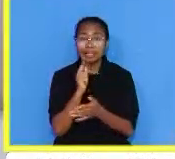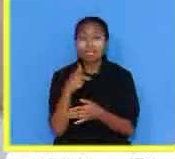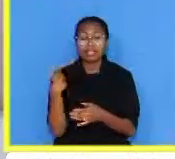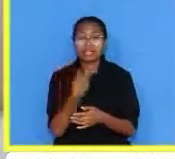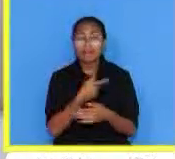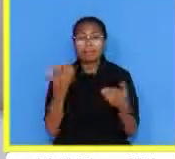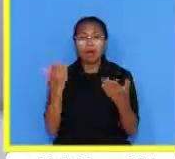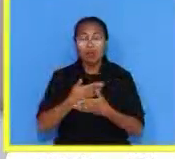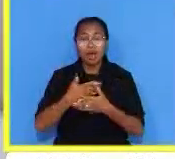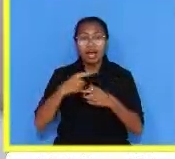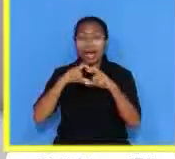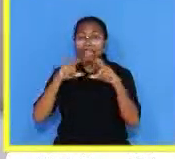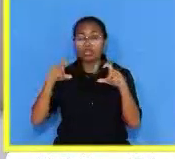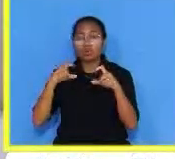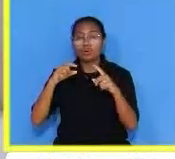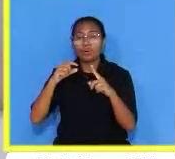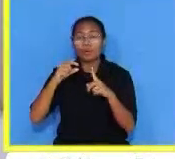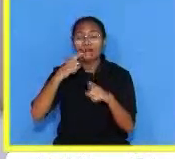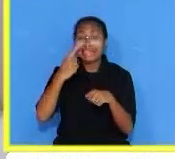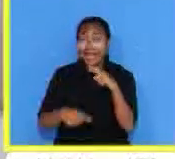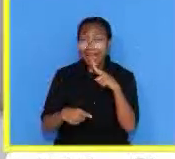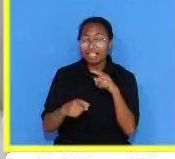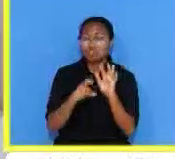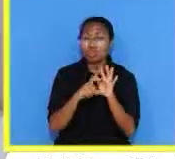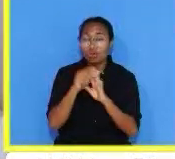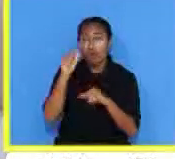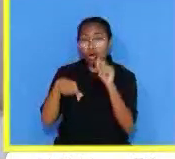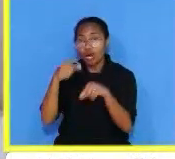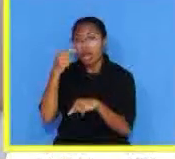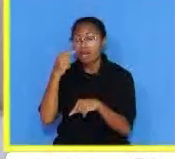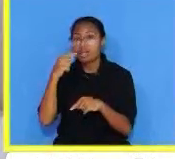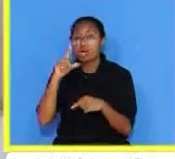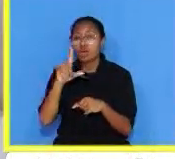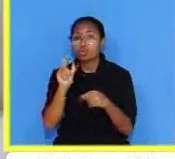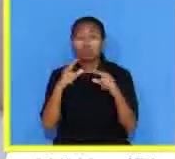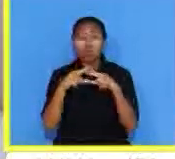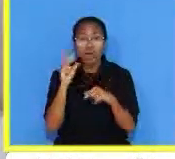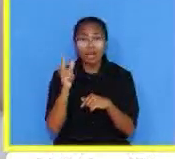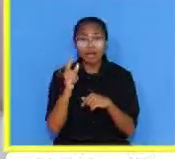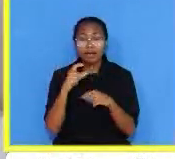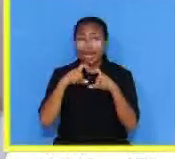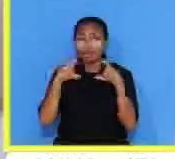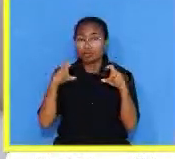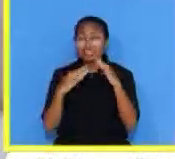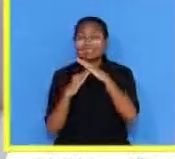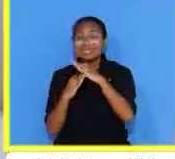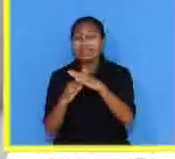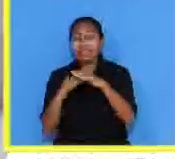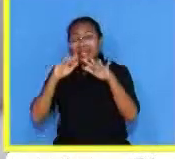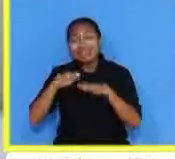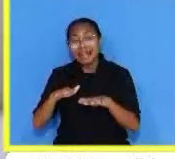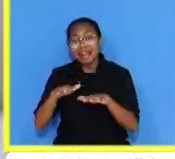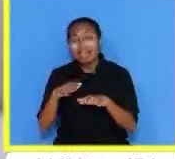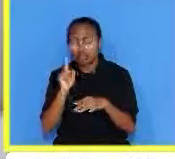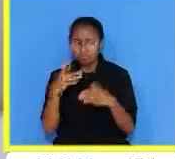kita bawa kartu pengenal. Misalnya orang luar juga ada KITAS, kartu izin tinggal sementara, itu